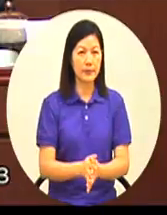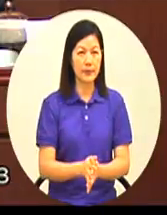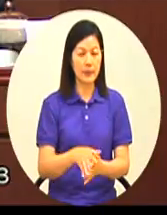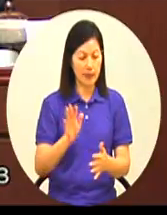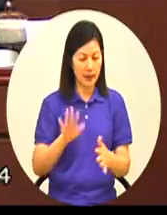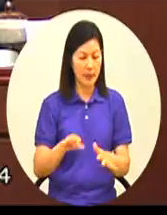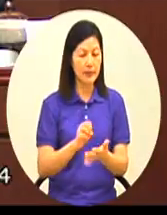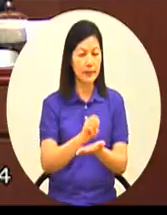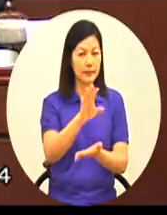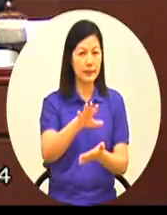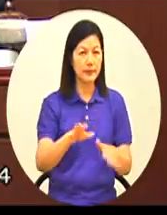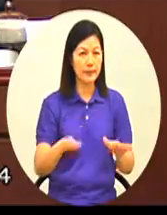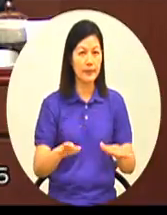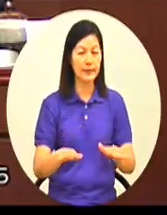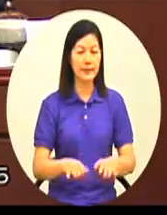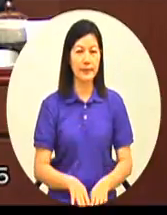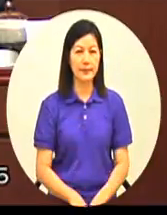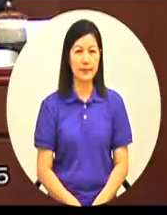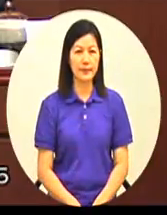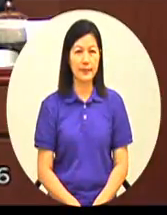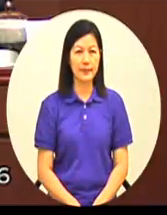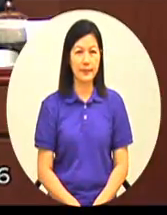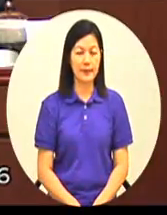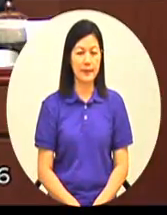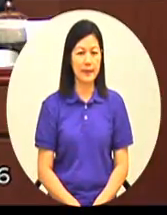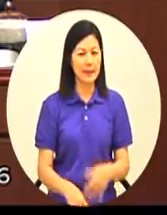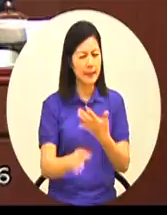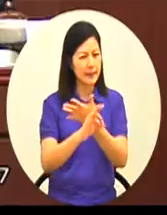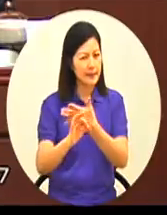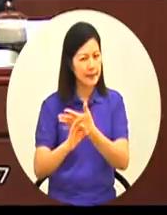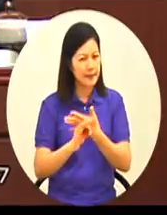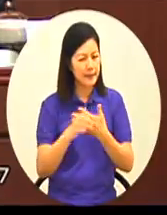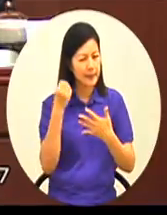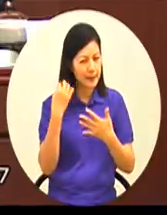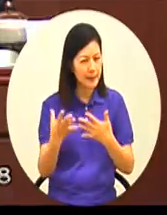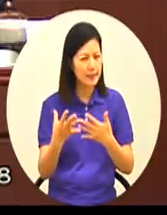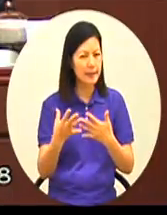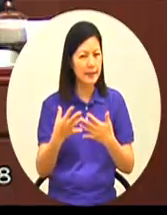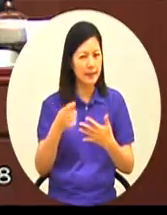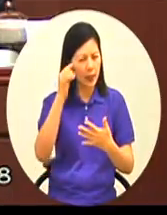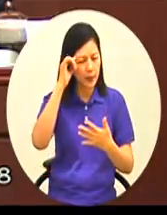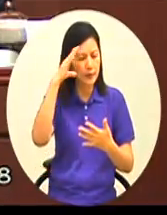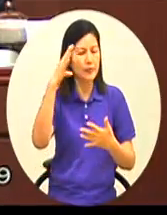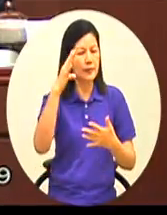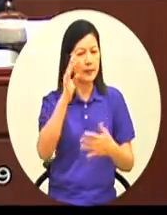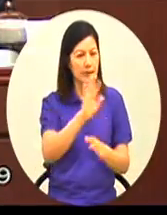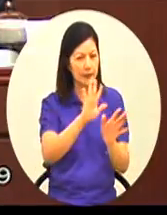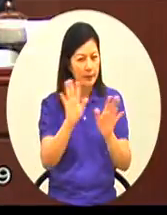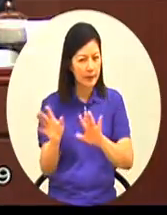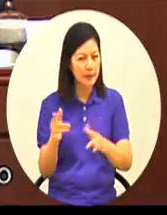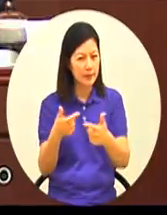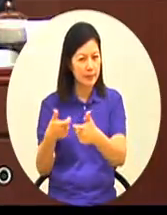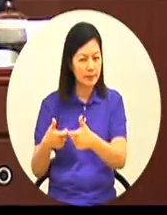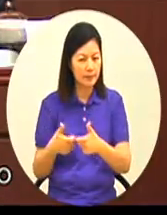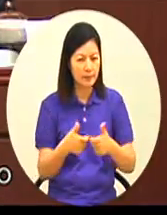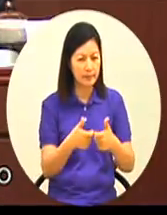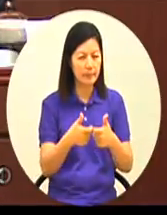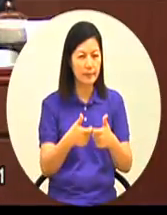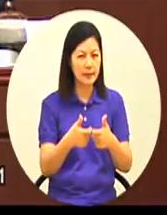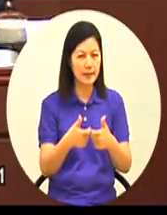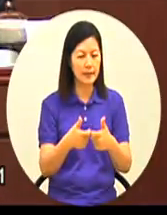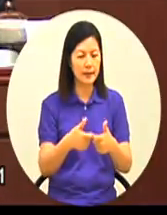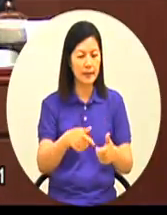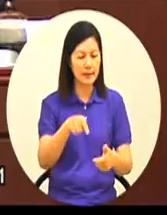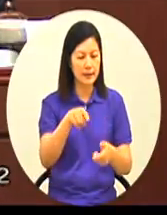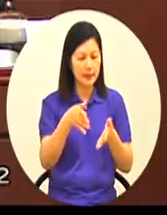报告、我们目前我们正尝试着找更新更具有创意的方式， 来做这